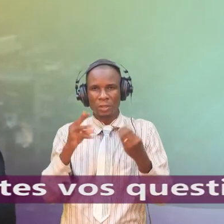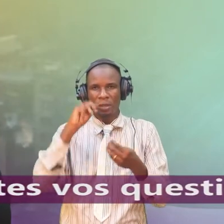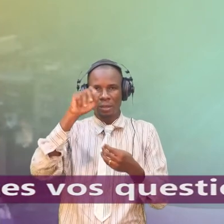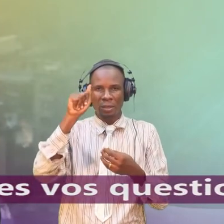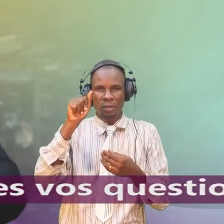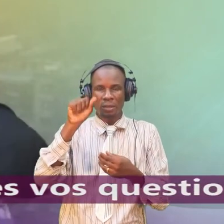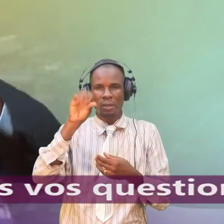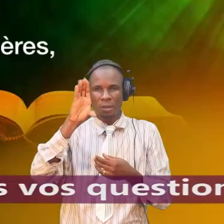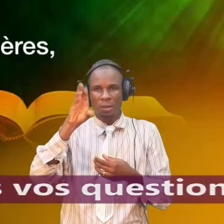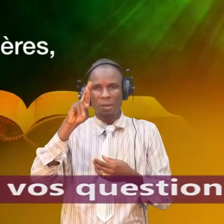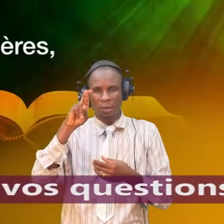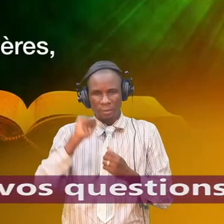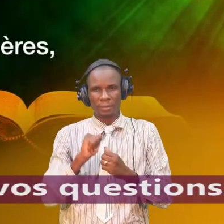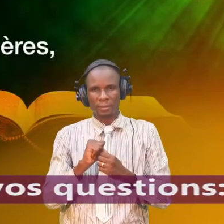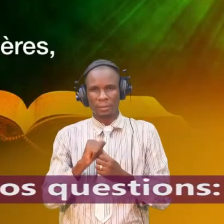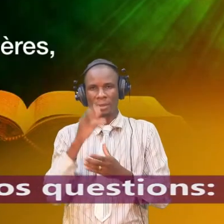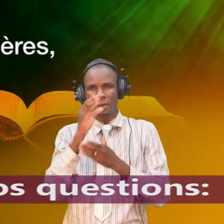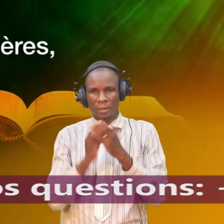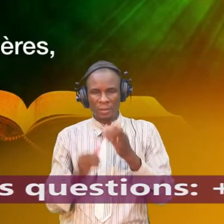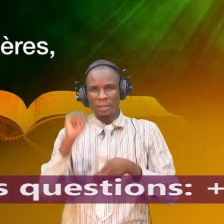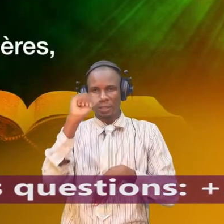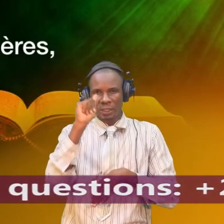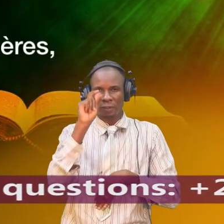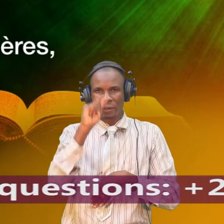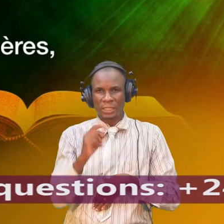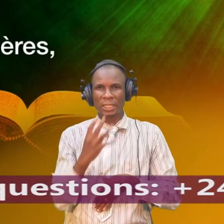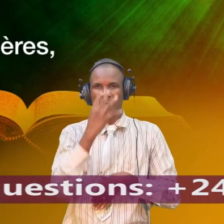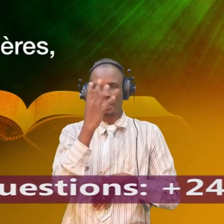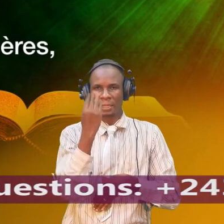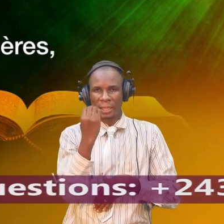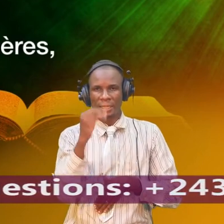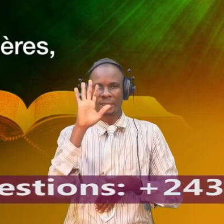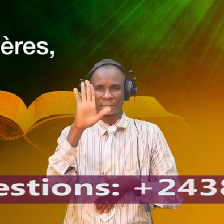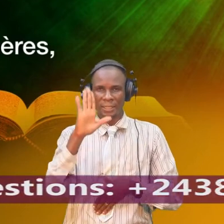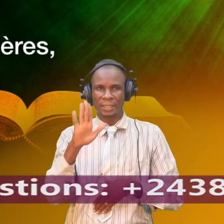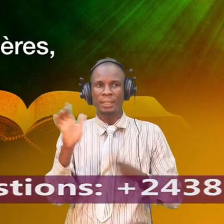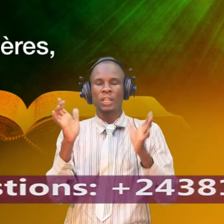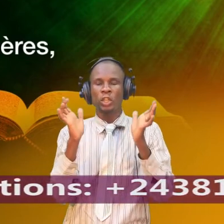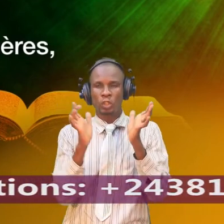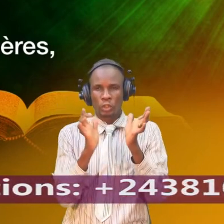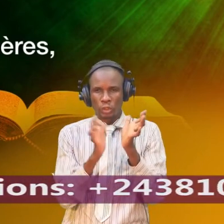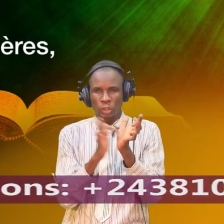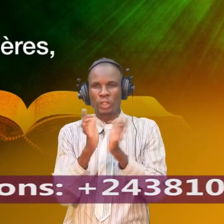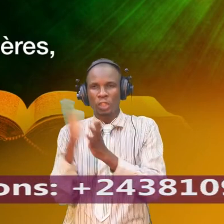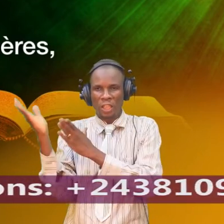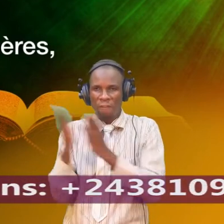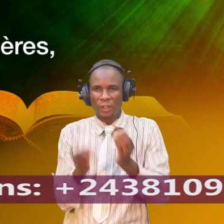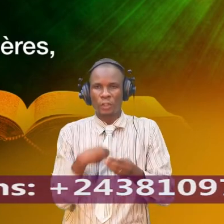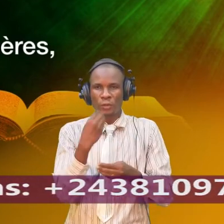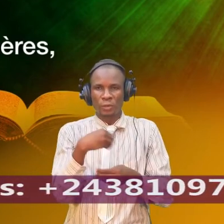Petro 1:18 nasema nanyi mmefahamu kwamba mlikombolewa si kwa